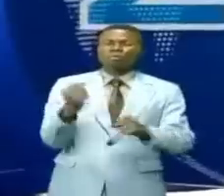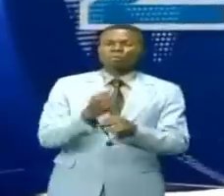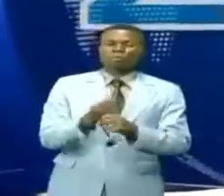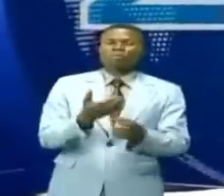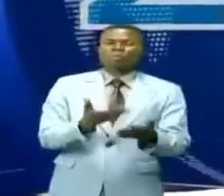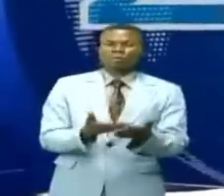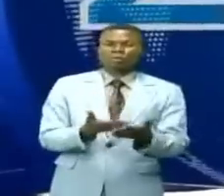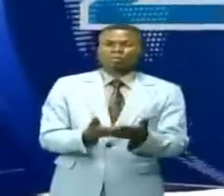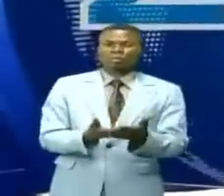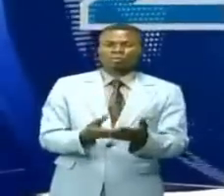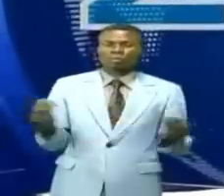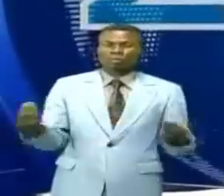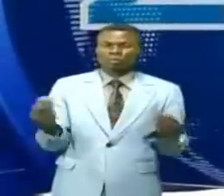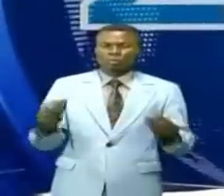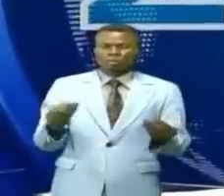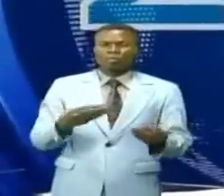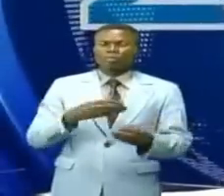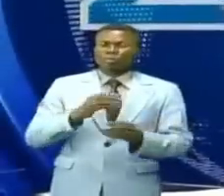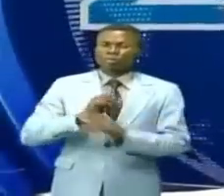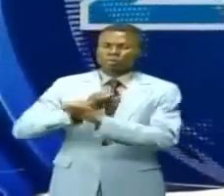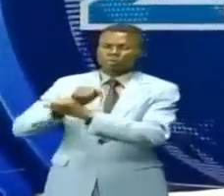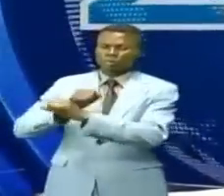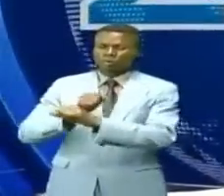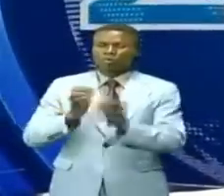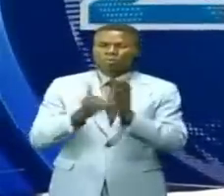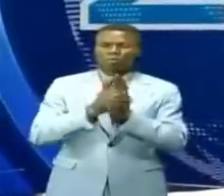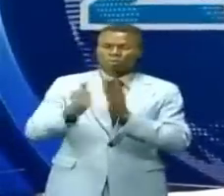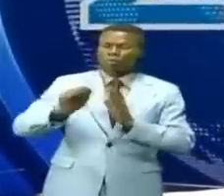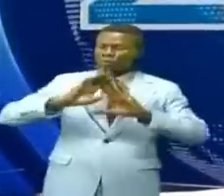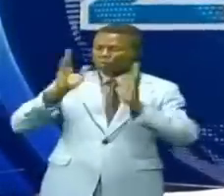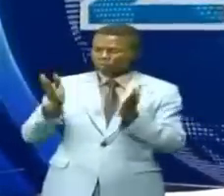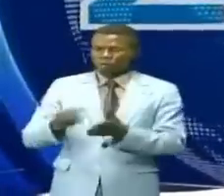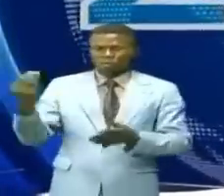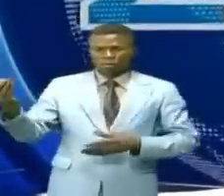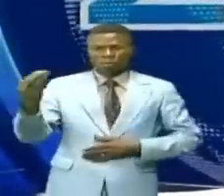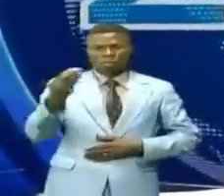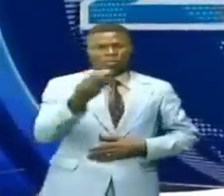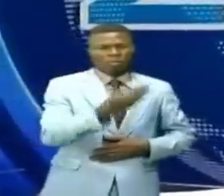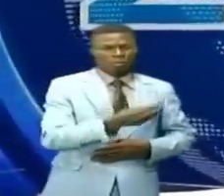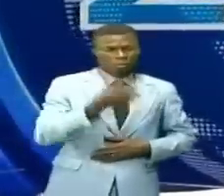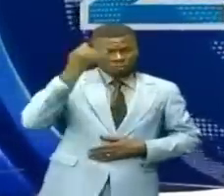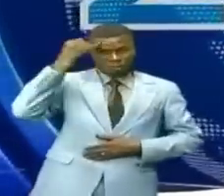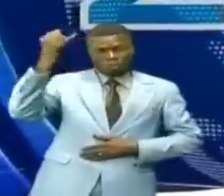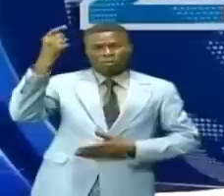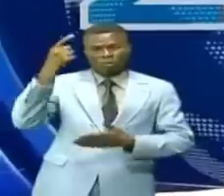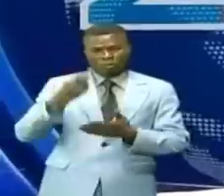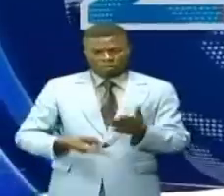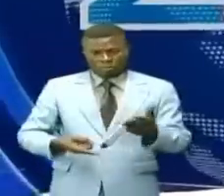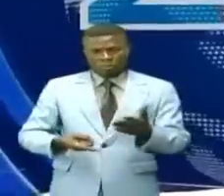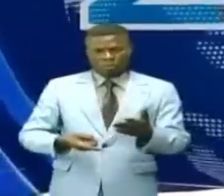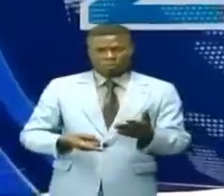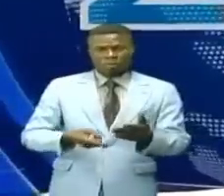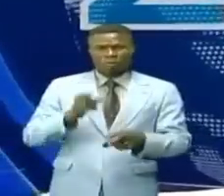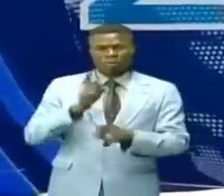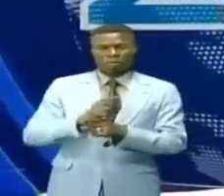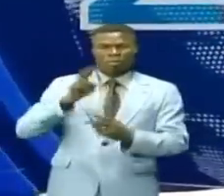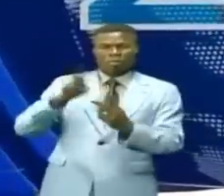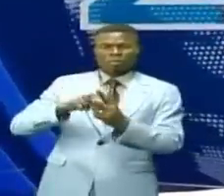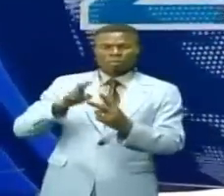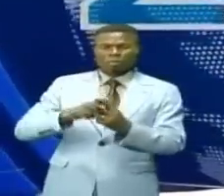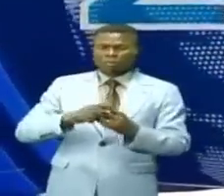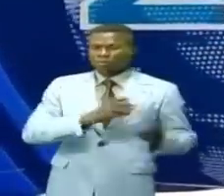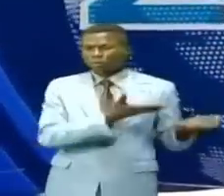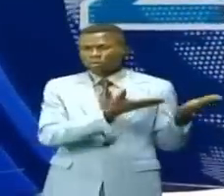contribution en vue d'assurer un service de qualité à tous les souscripteurs dans le souci évident de garantir